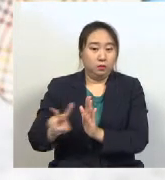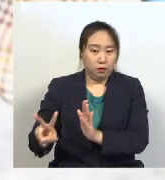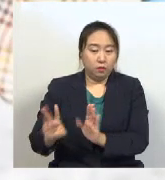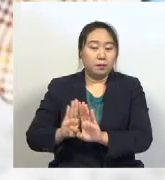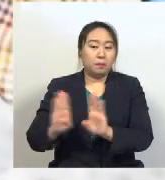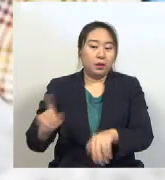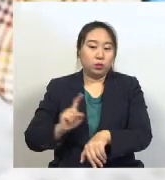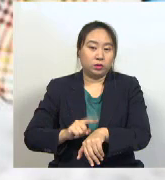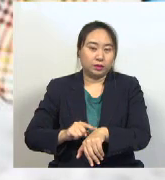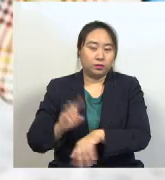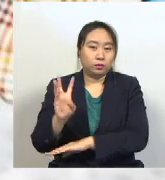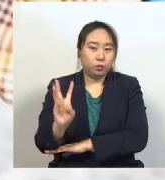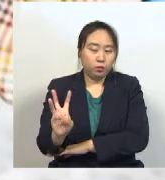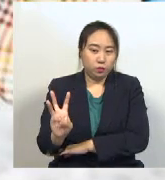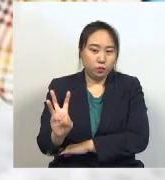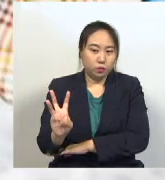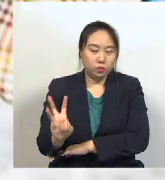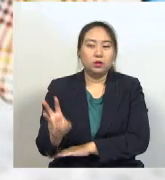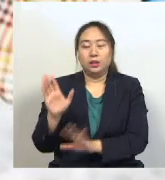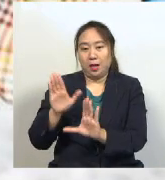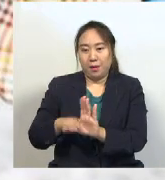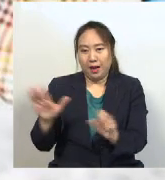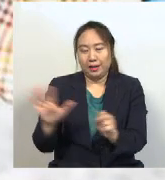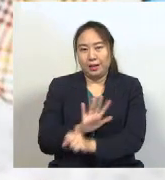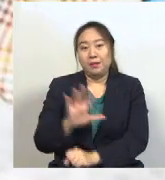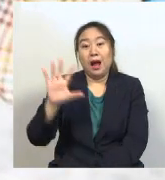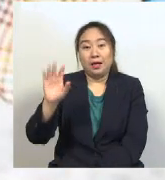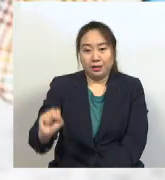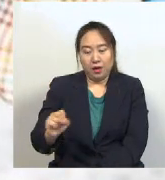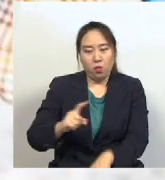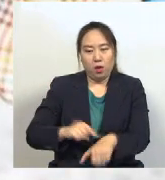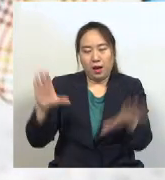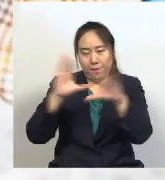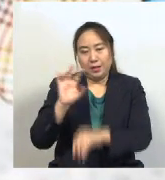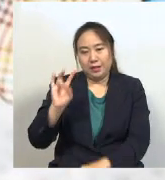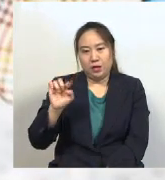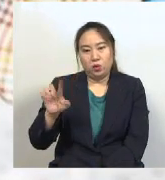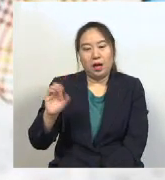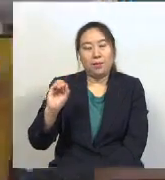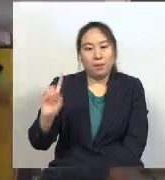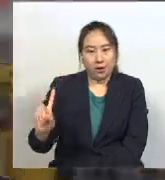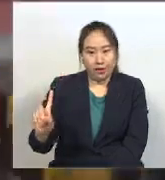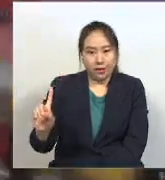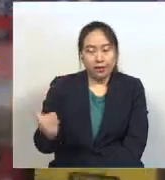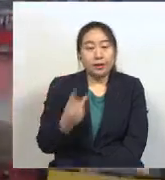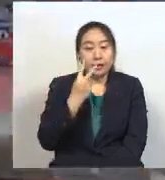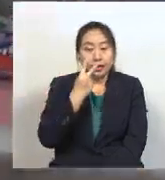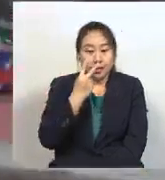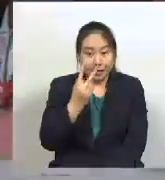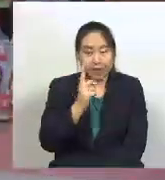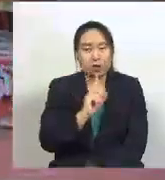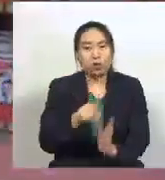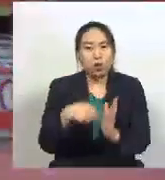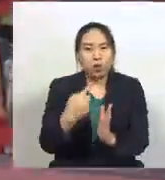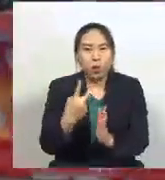ให้ลงทะเบียนในเวลา 18:00 น.ซึ่งก็เต็ม 500,000 คนตั้งแต่เวลา 19:51 น.จะเห็นว่าไม่